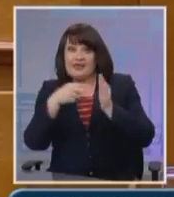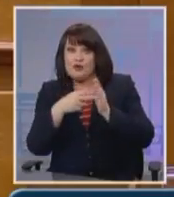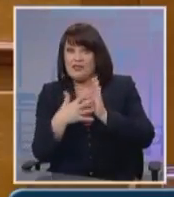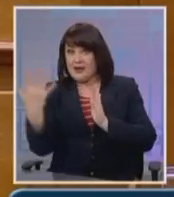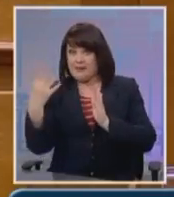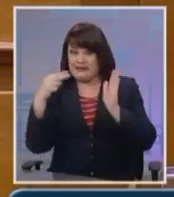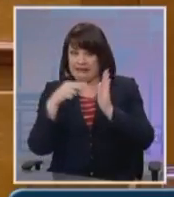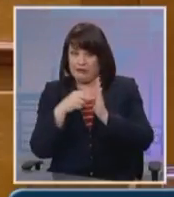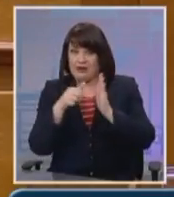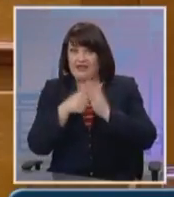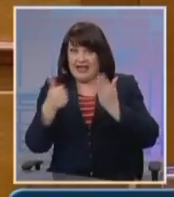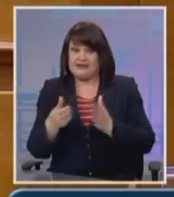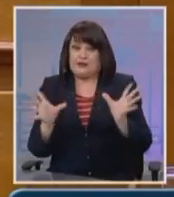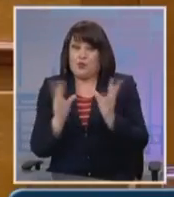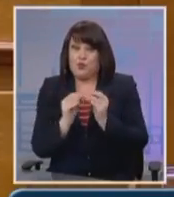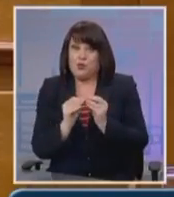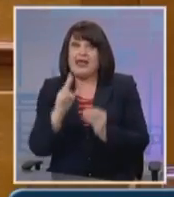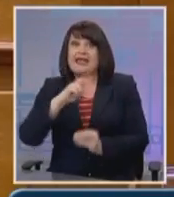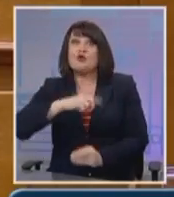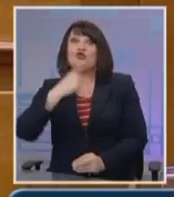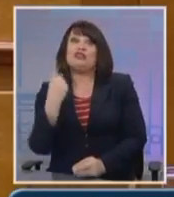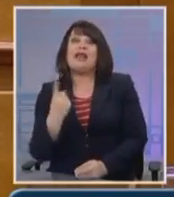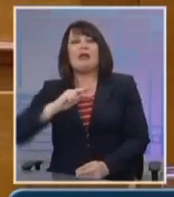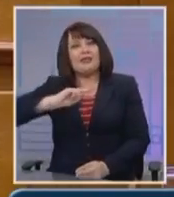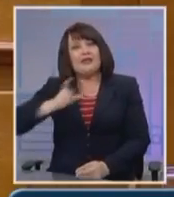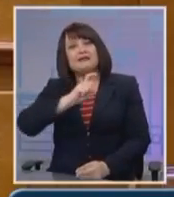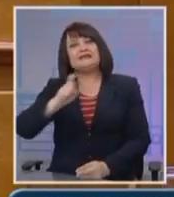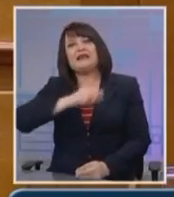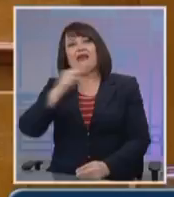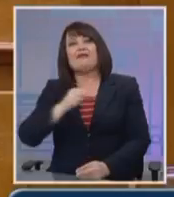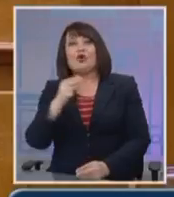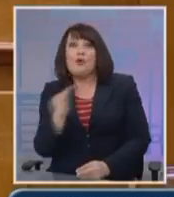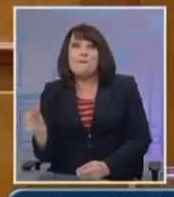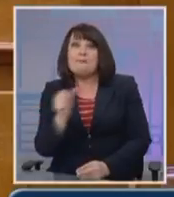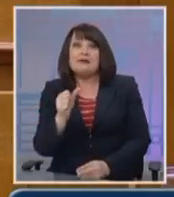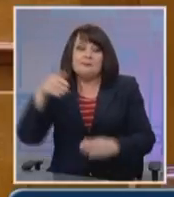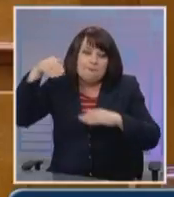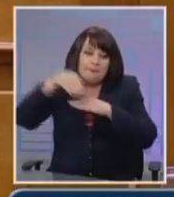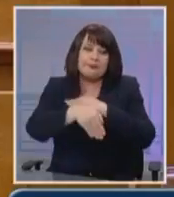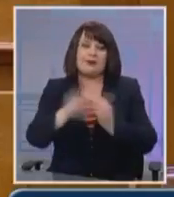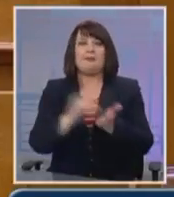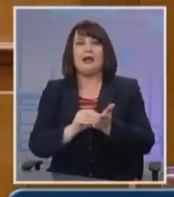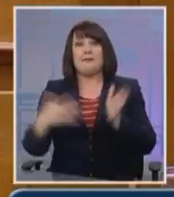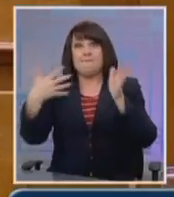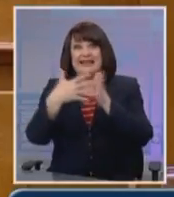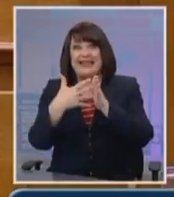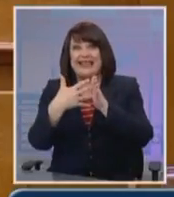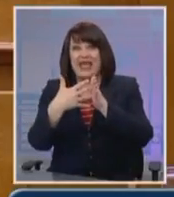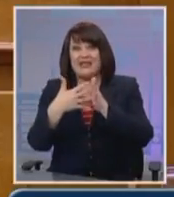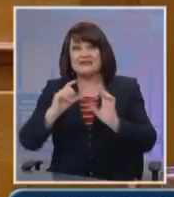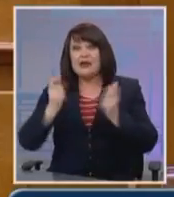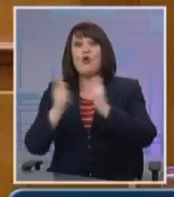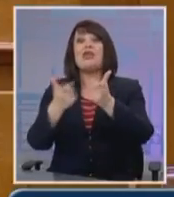2015 και το 2016 21 δισεκατομμύρια ευρώ από την επιστροφή στην ύφεση. 5.000 ευρώ για το κάθε